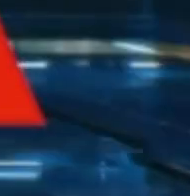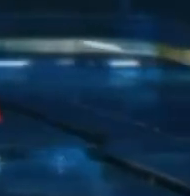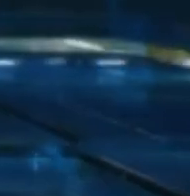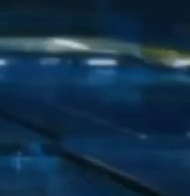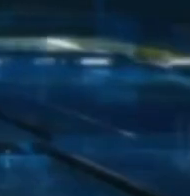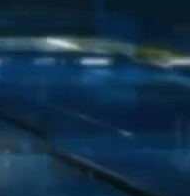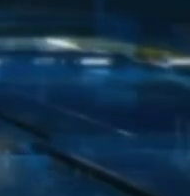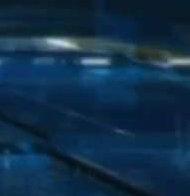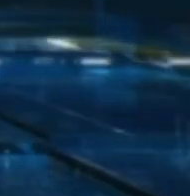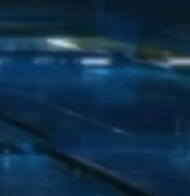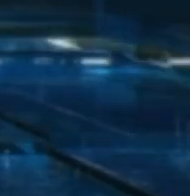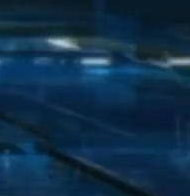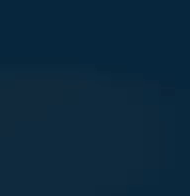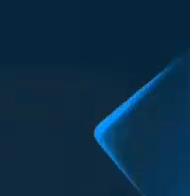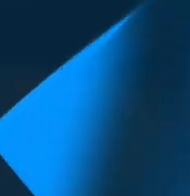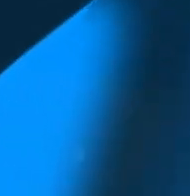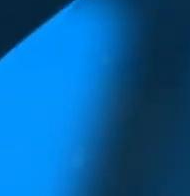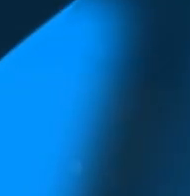නැහැ.